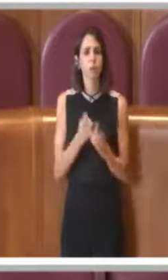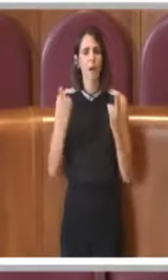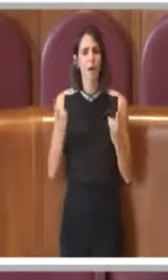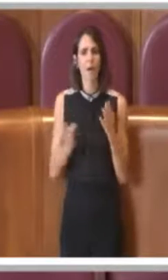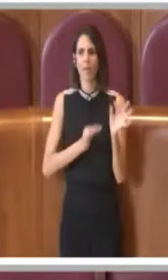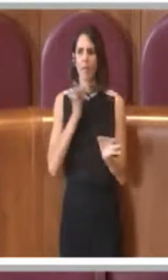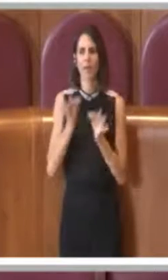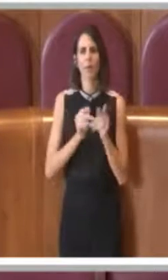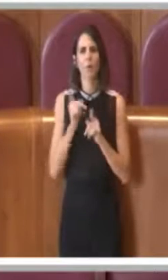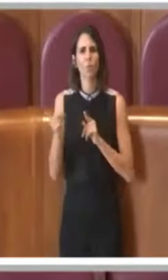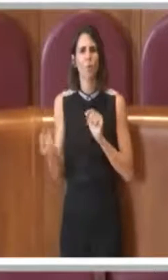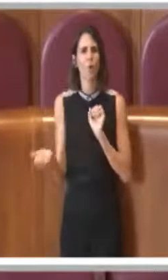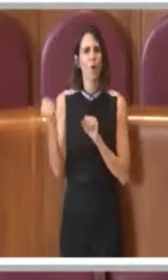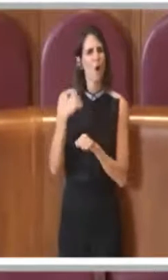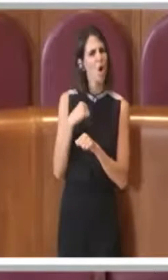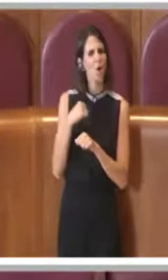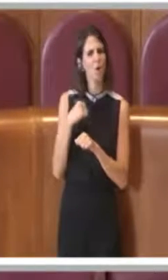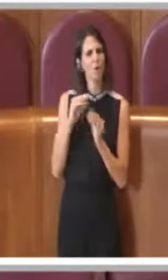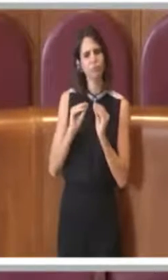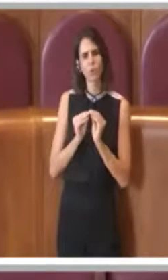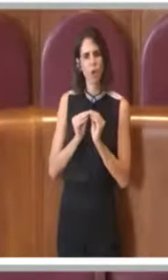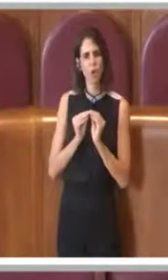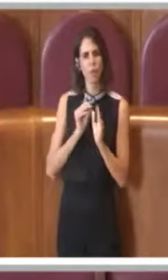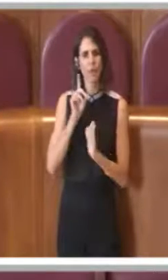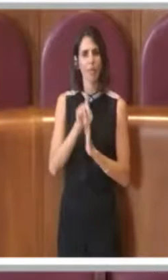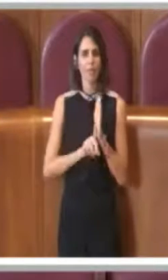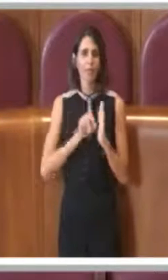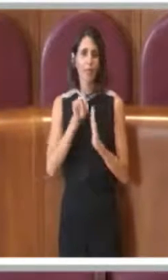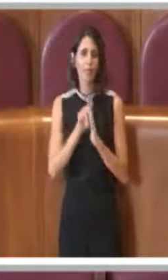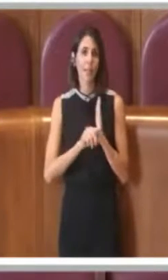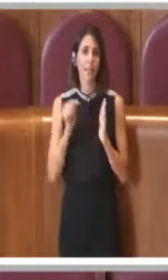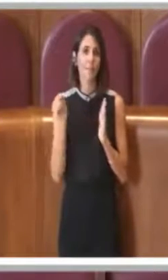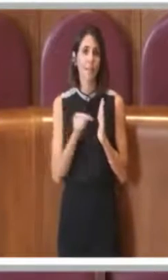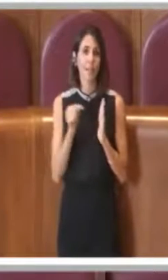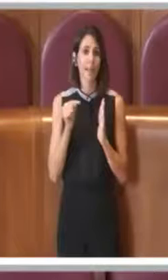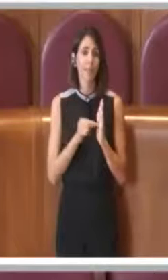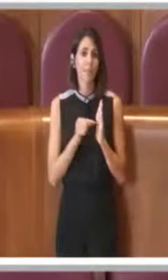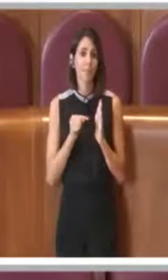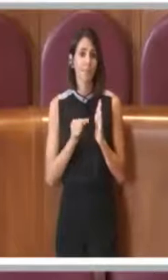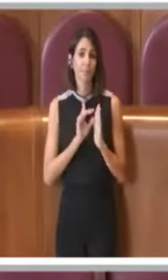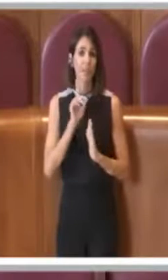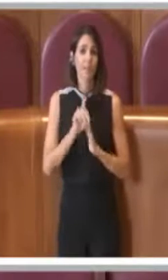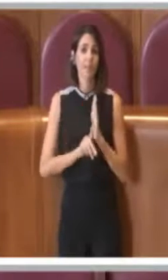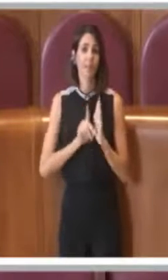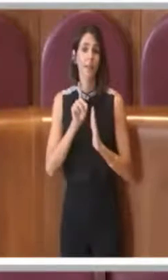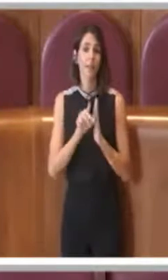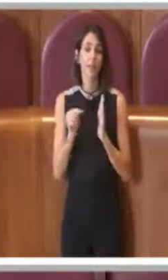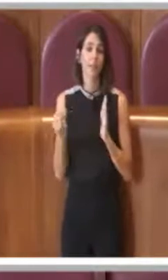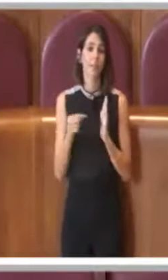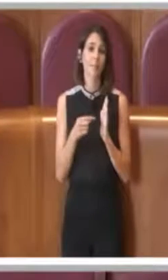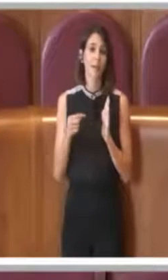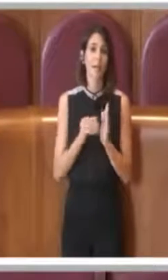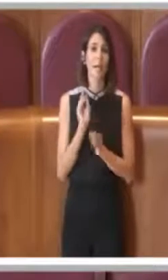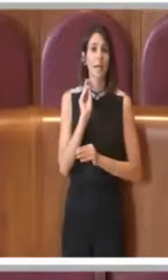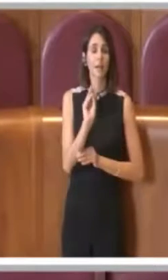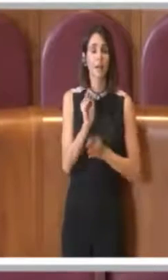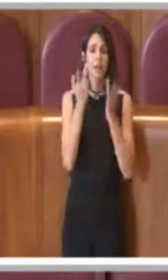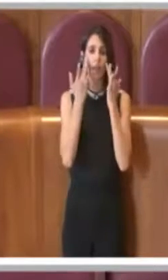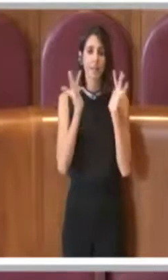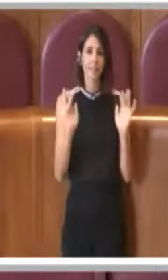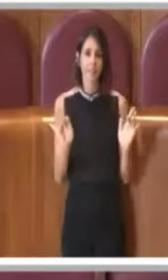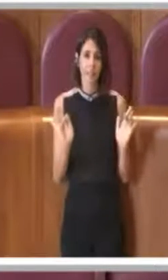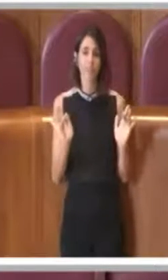può contestare una delibera che chiede di variare queste